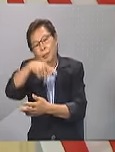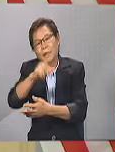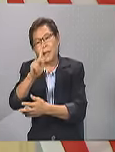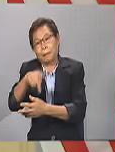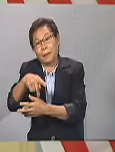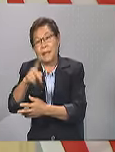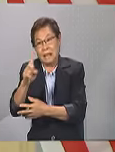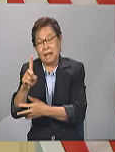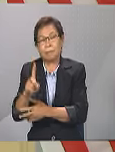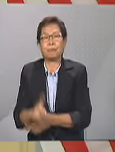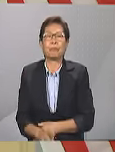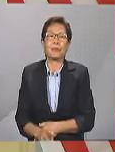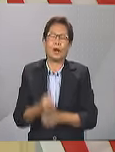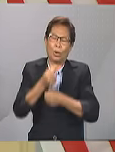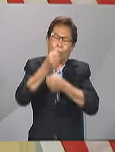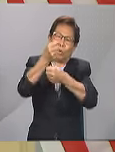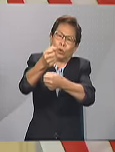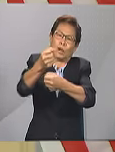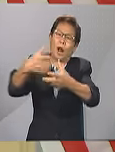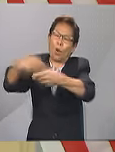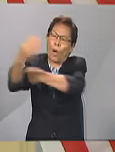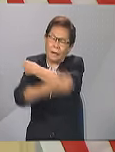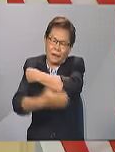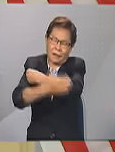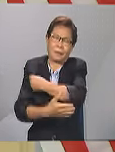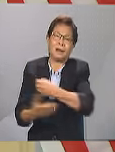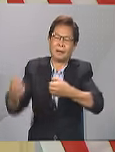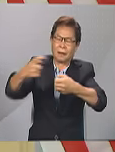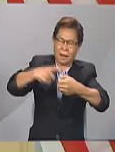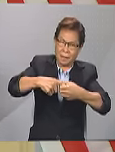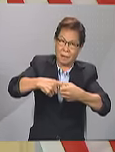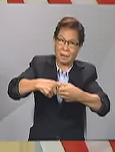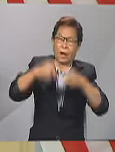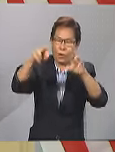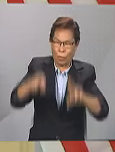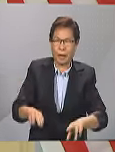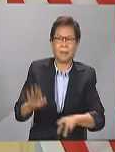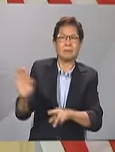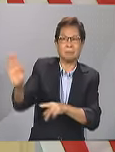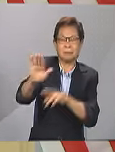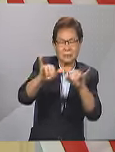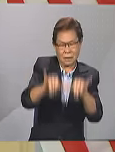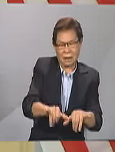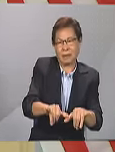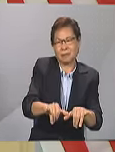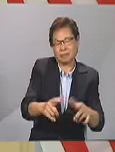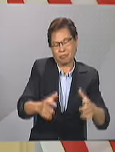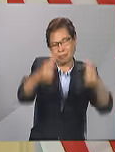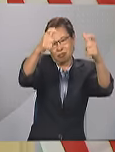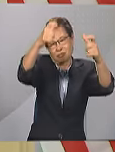rezeki dengan kedutaan luar berkenaan dengan berkaitan dengan rakyat mereka yang berada disitu